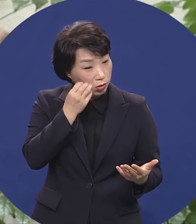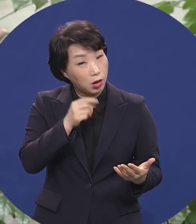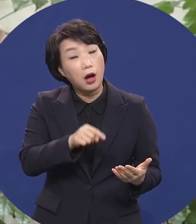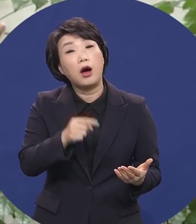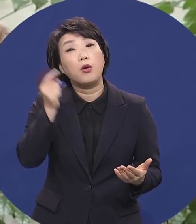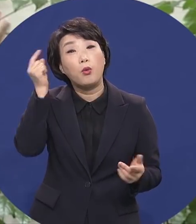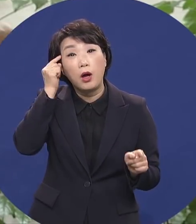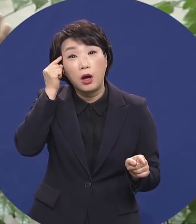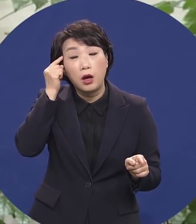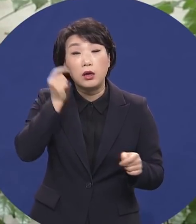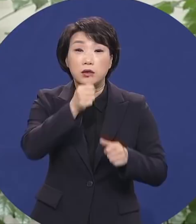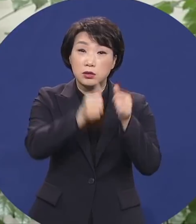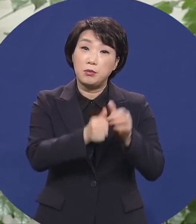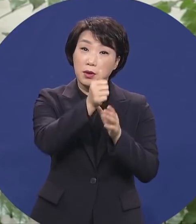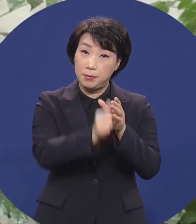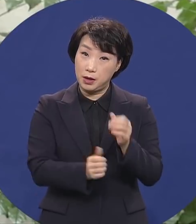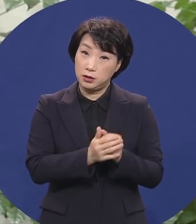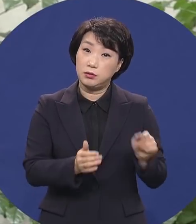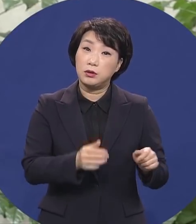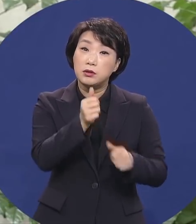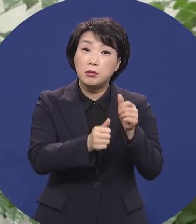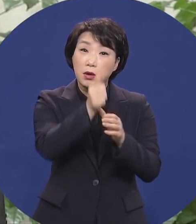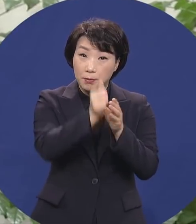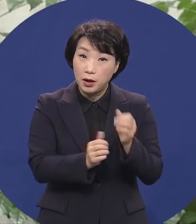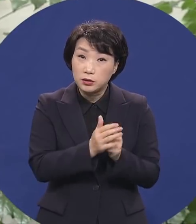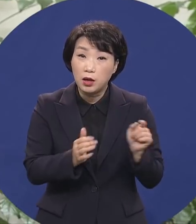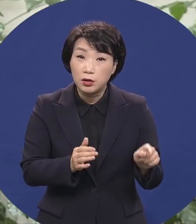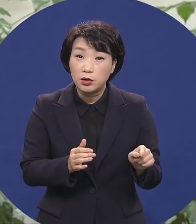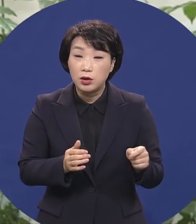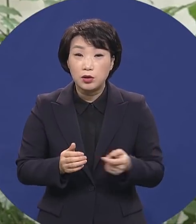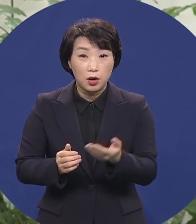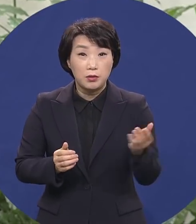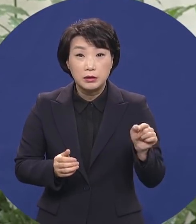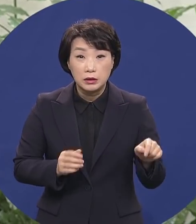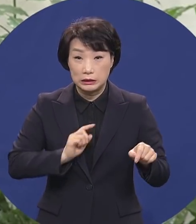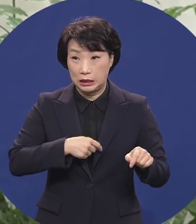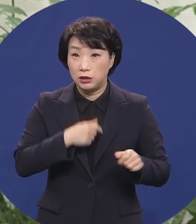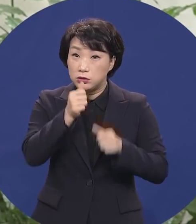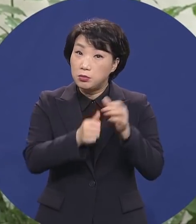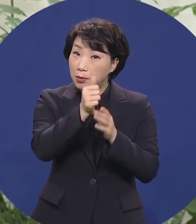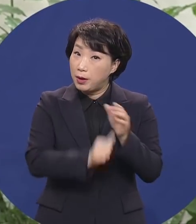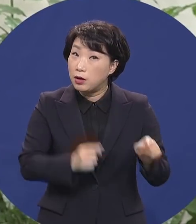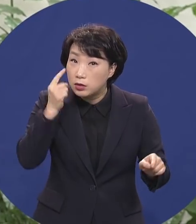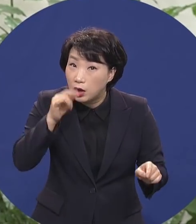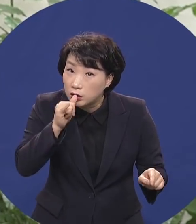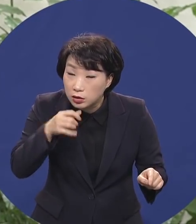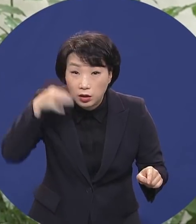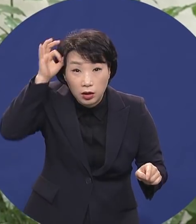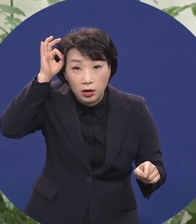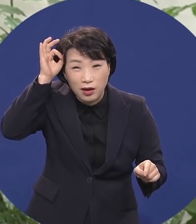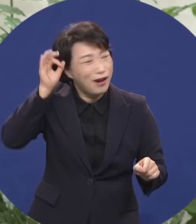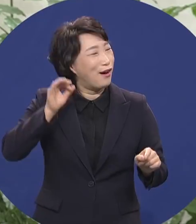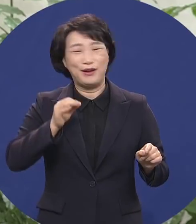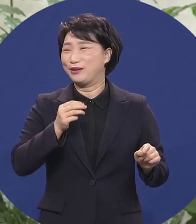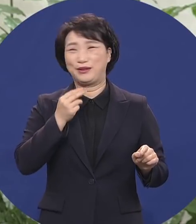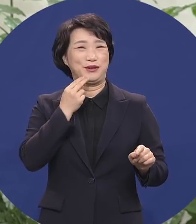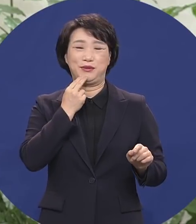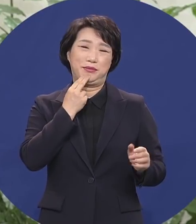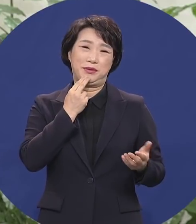시험 들었어. 시험 들었어. 근데 그걸 본인이 시험 들었다고 생각하느냐. 전혀 안